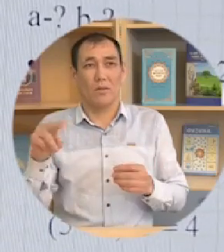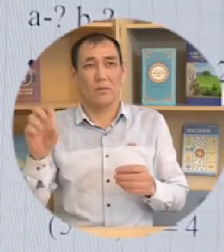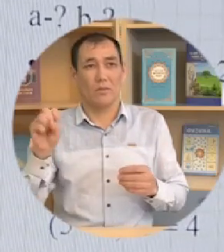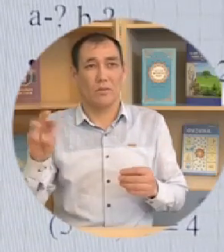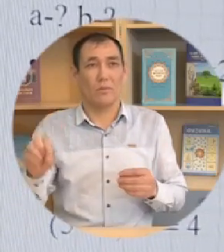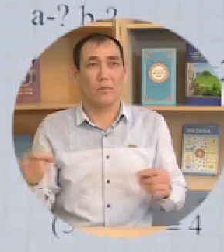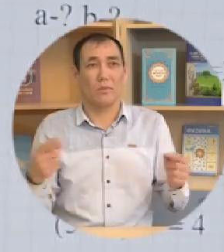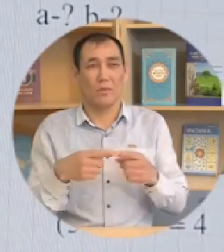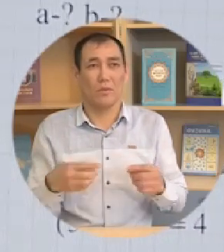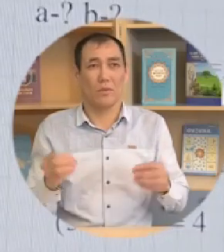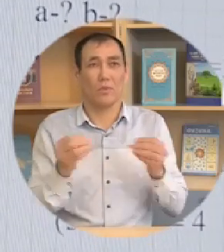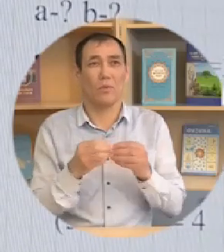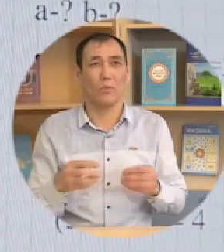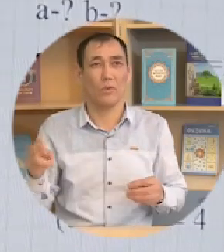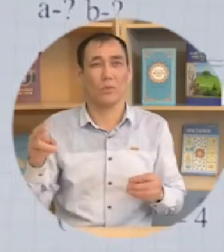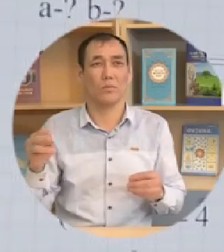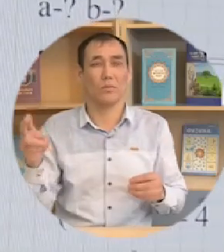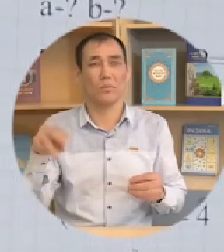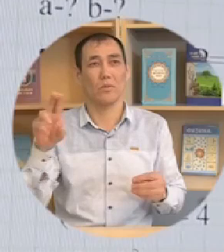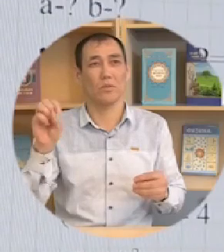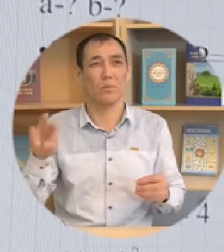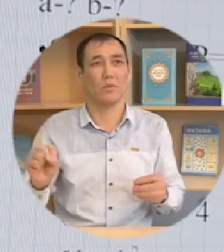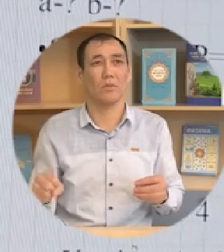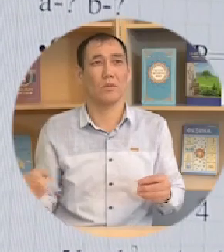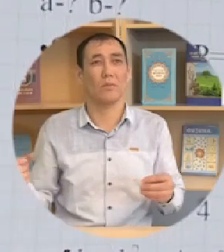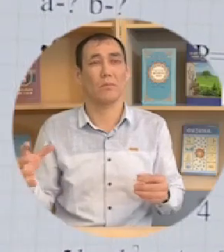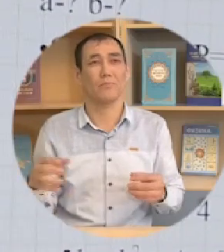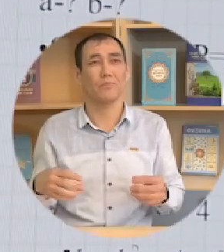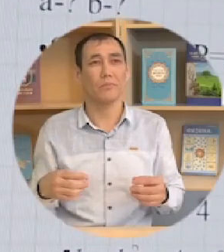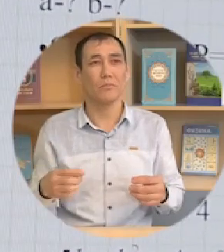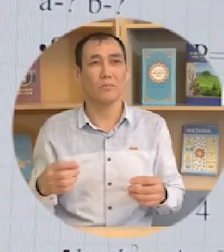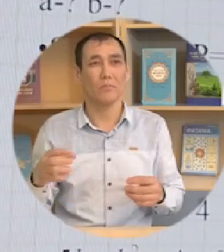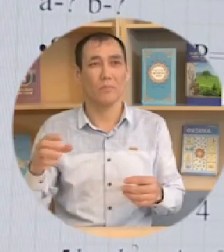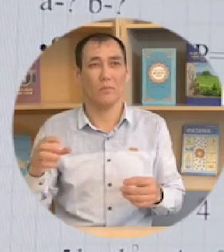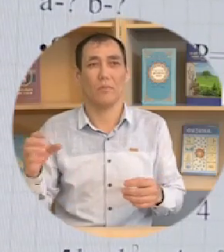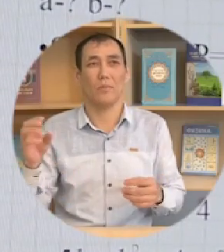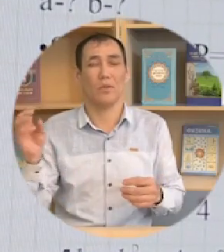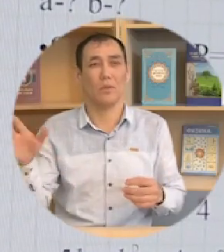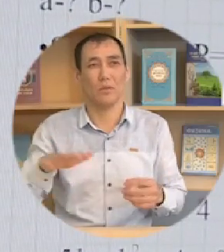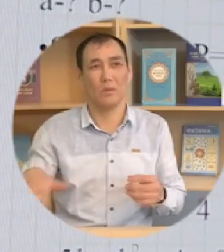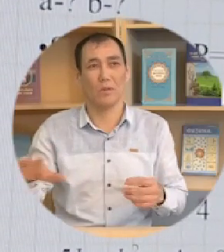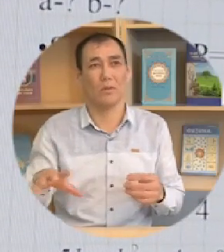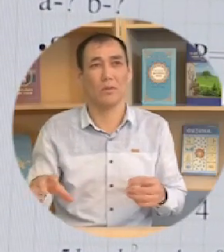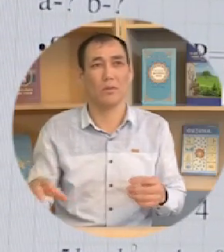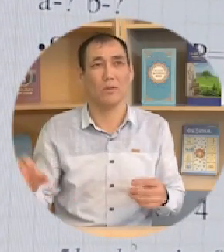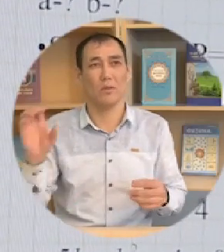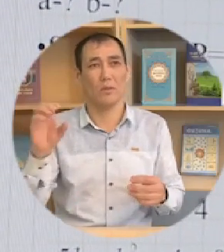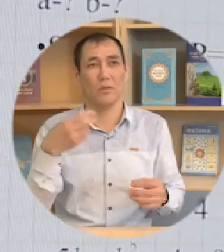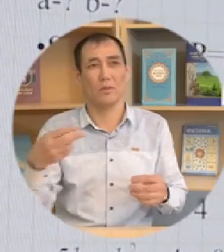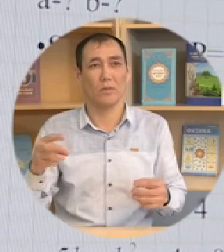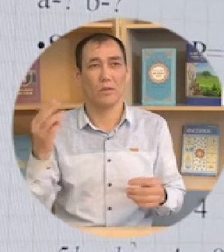анықлағанымызда 10 дециметр деп қабылдаймыз. Майданы тең 4 дециметр